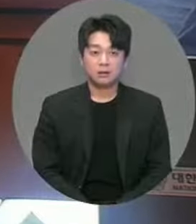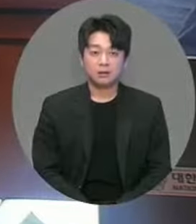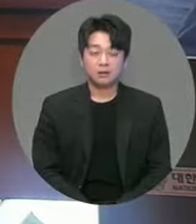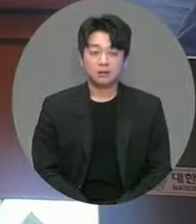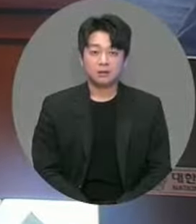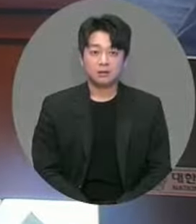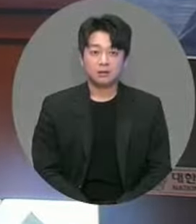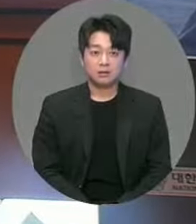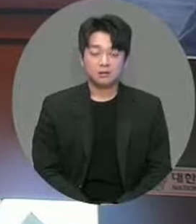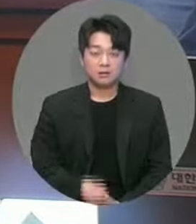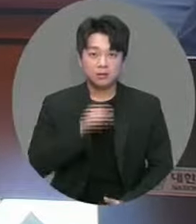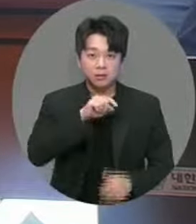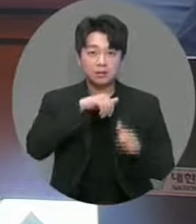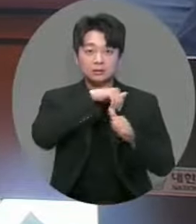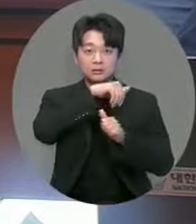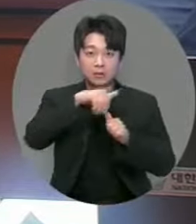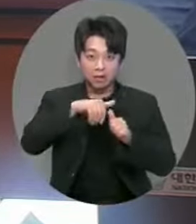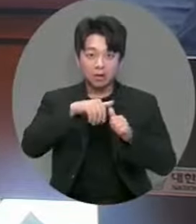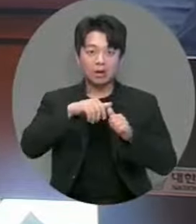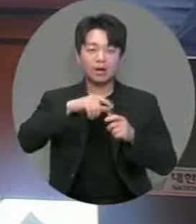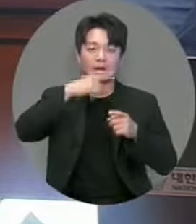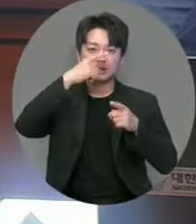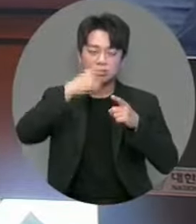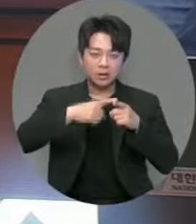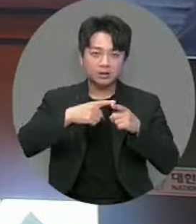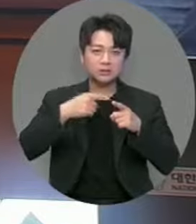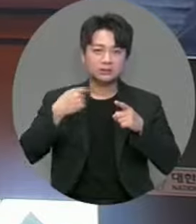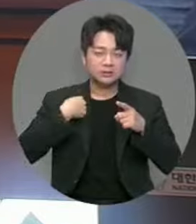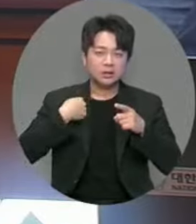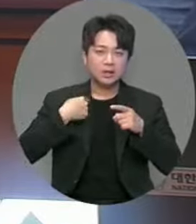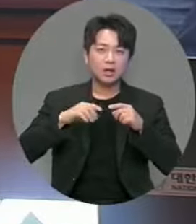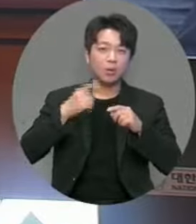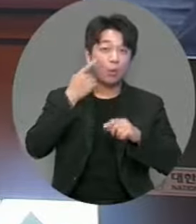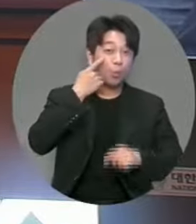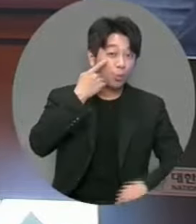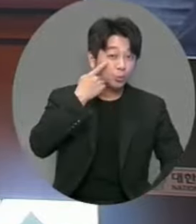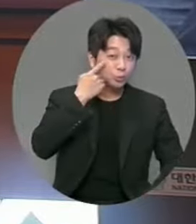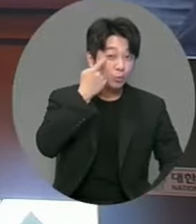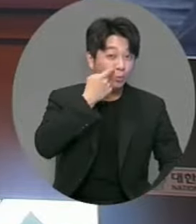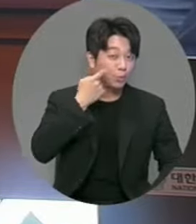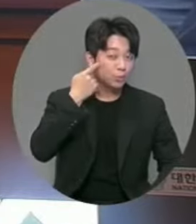몸싸움 과정에서 제 오른쪽